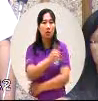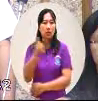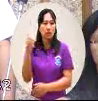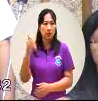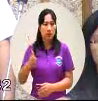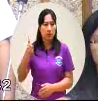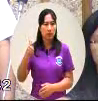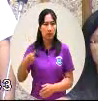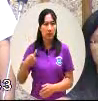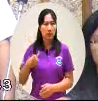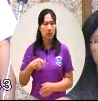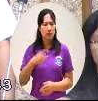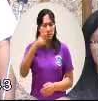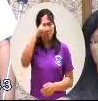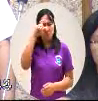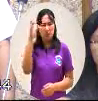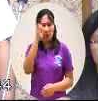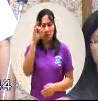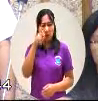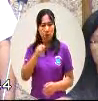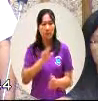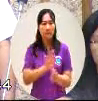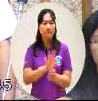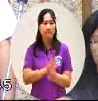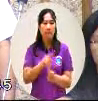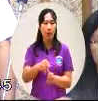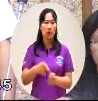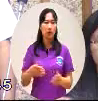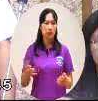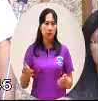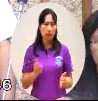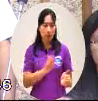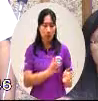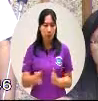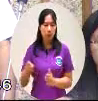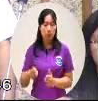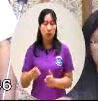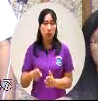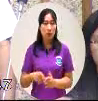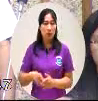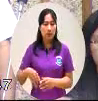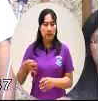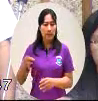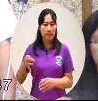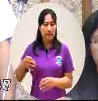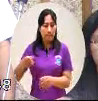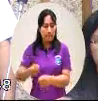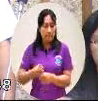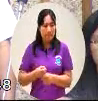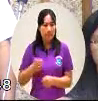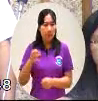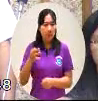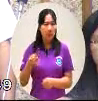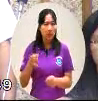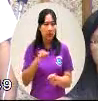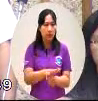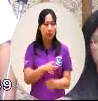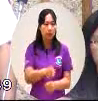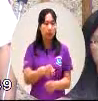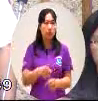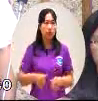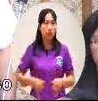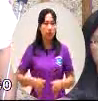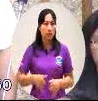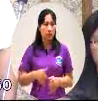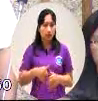出一些解套的方法，就是说看有没有办法去找出更多的钱来挹注这个部分，因为确实是非常的庞大。